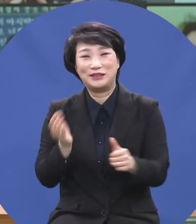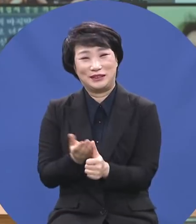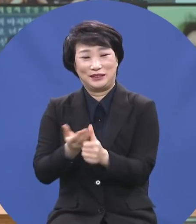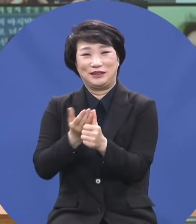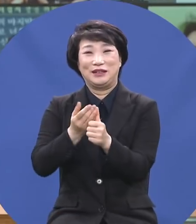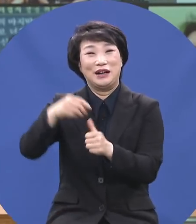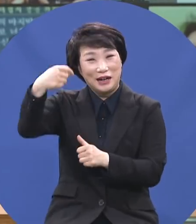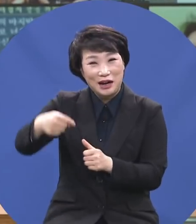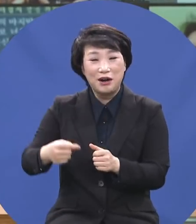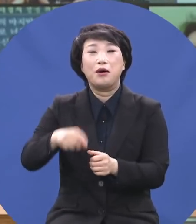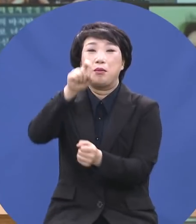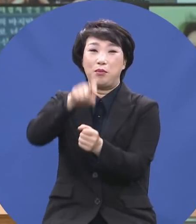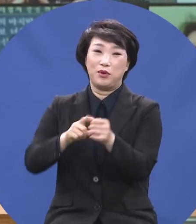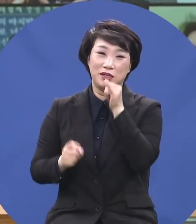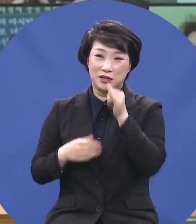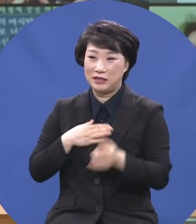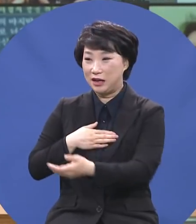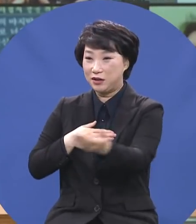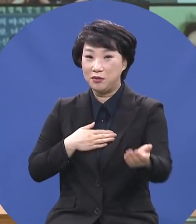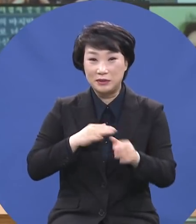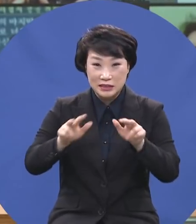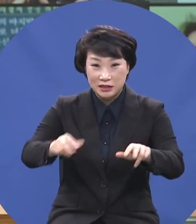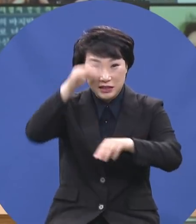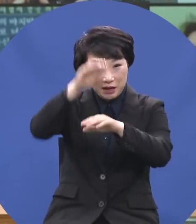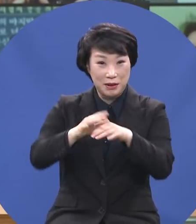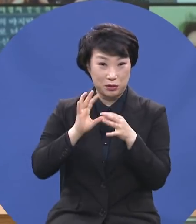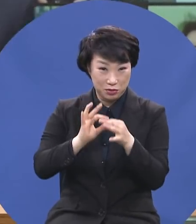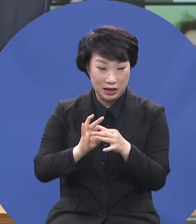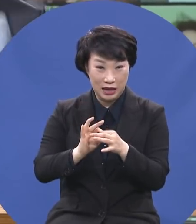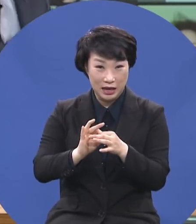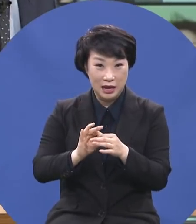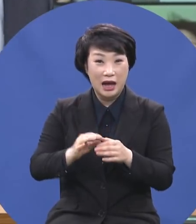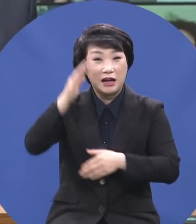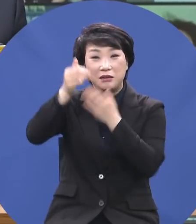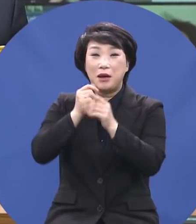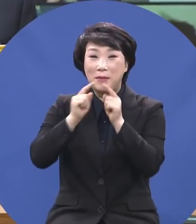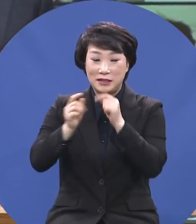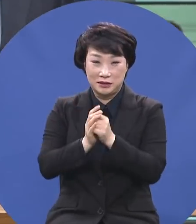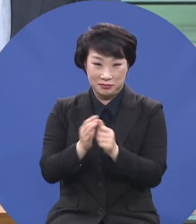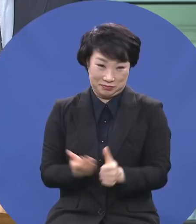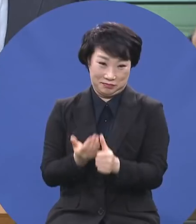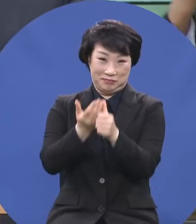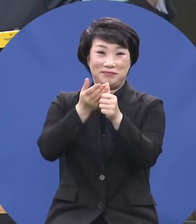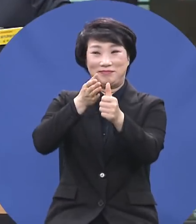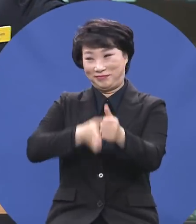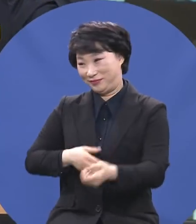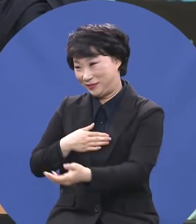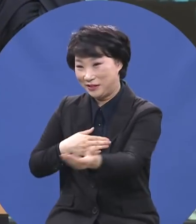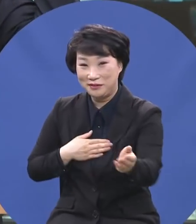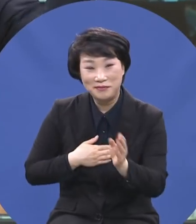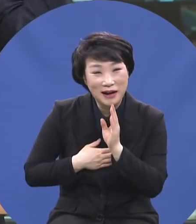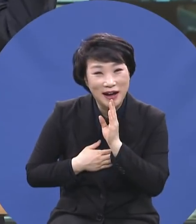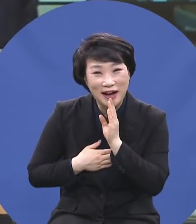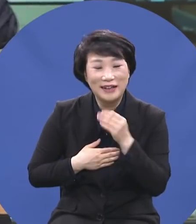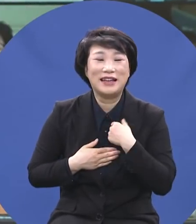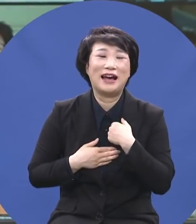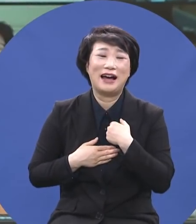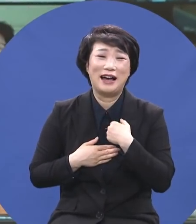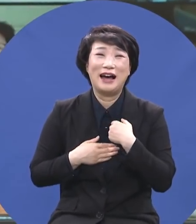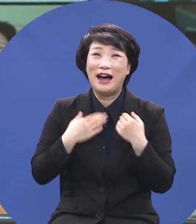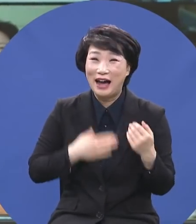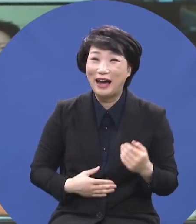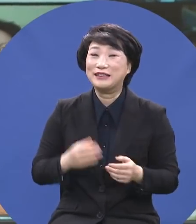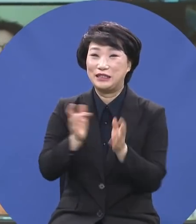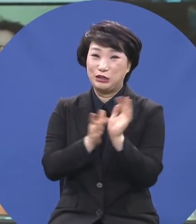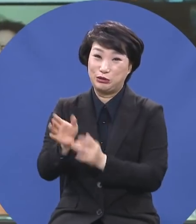목적이 있다 이 말이죠. 오늘 여러분 예배를 통해서 충분히 양육받으시길 바라며 내가 안 예수